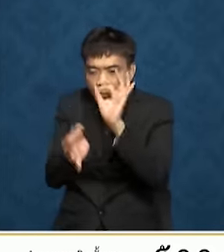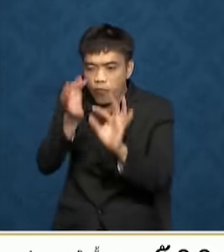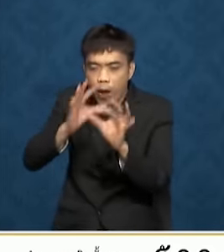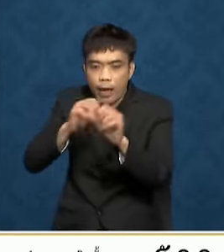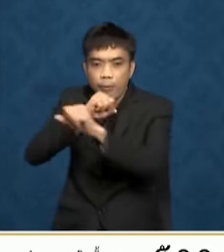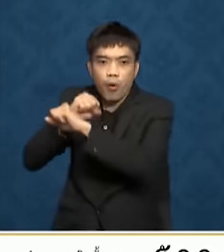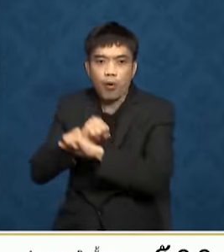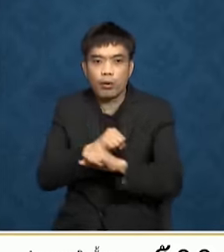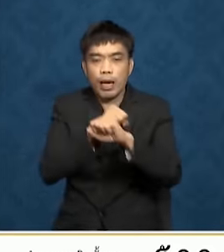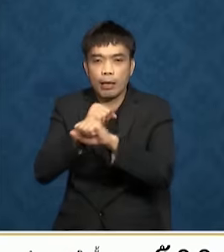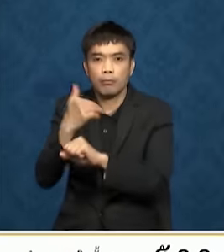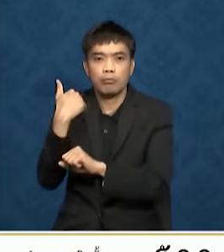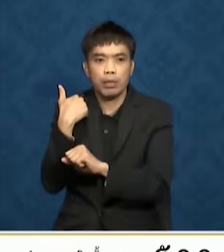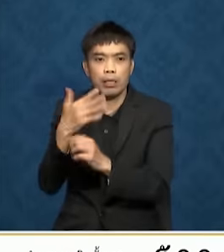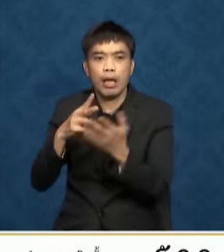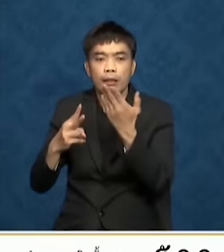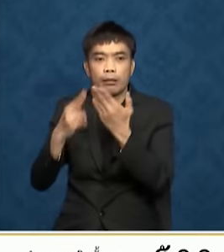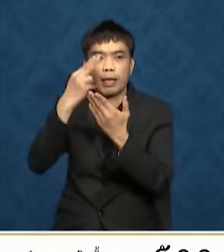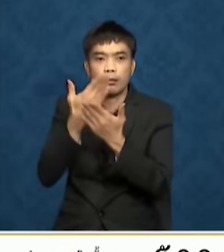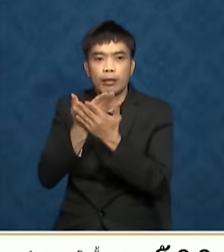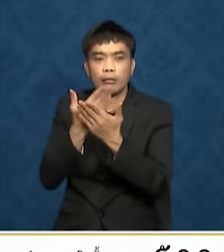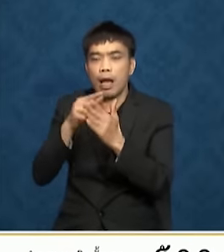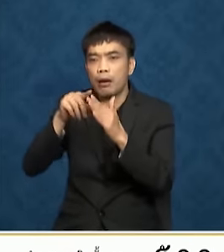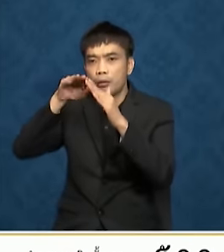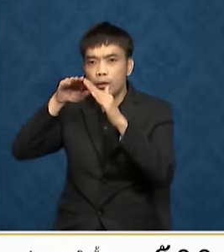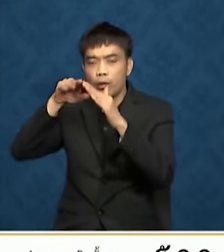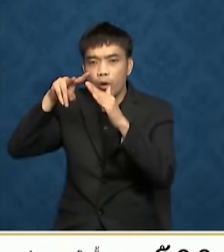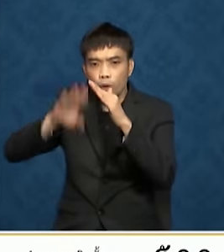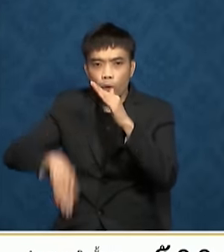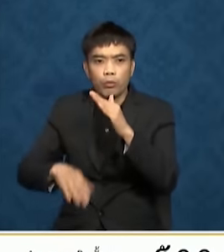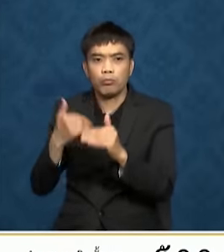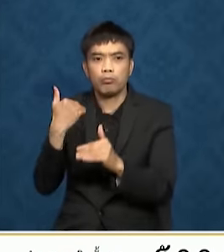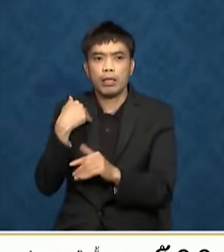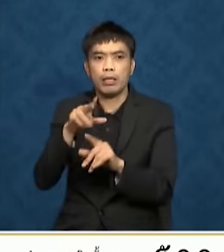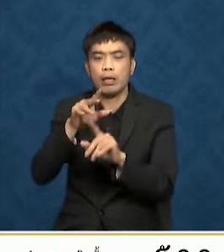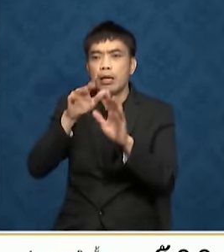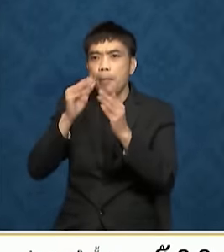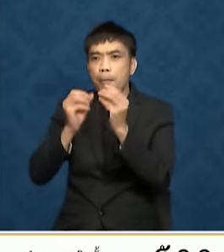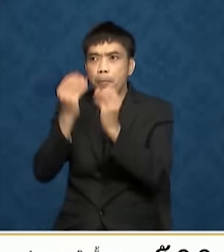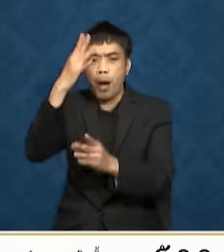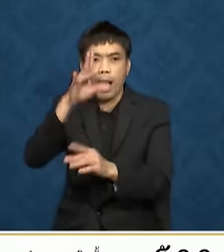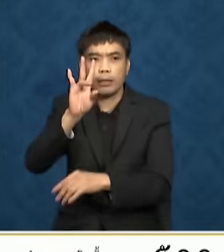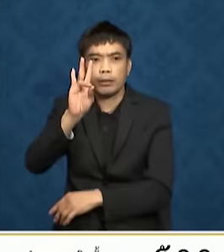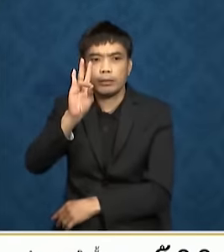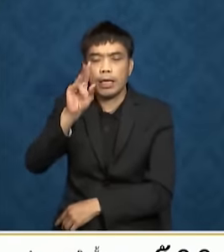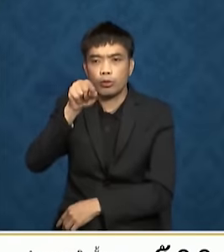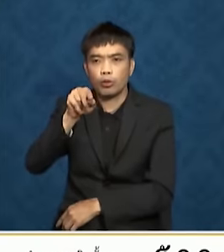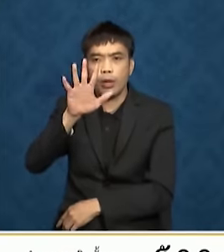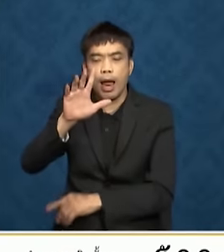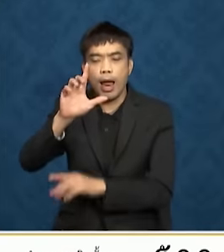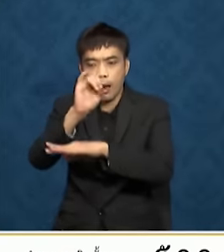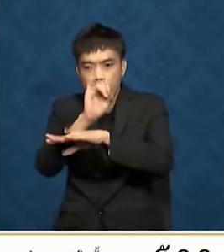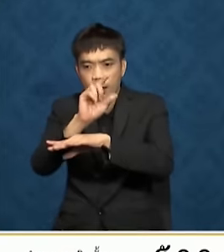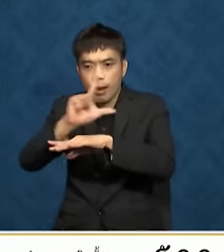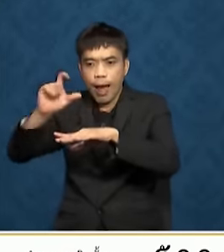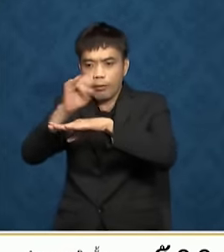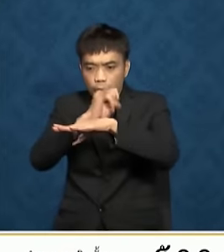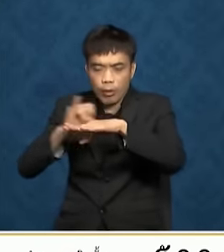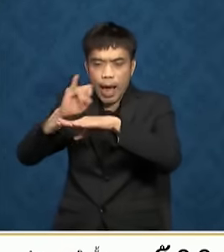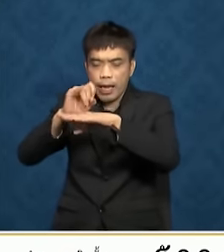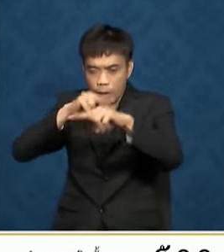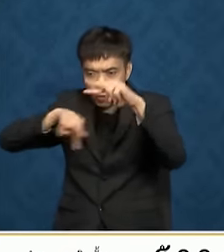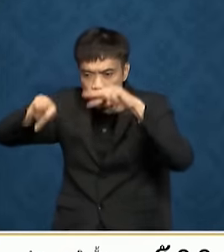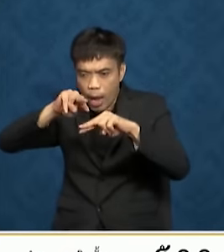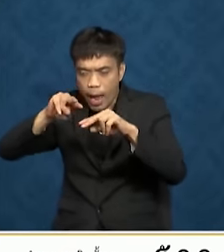ป่าสงวนถูกตัดไปพันกว่าล้านทำให้ป่า 7.5ล้านไร่ไม่ได้รับการดูแลมันคือเรื่องเกี่ยวกับสิ่งแวดล้อมอย่างเช่น